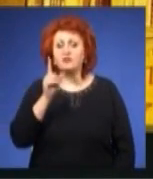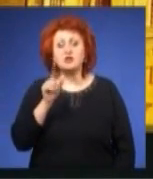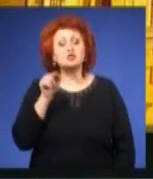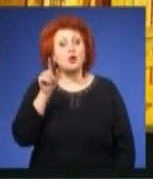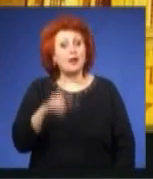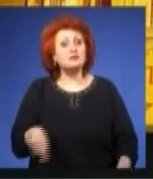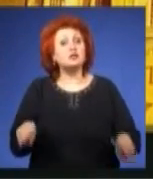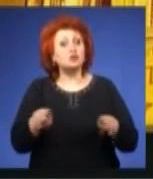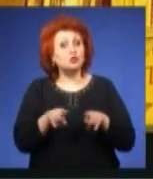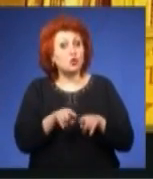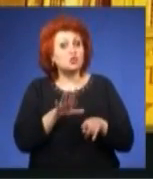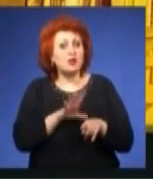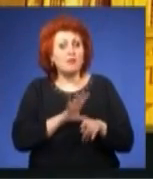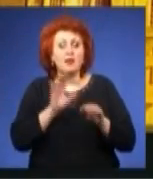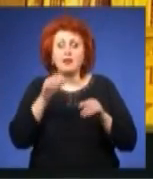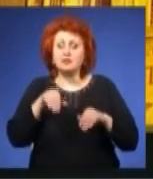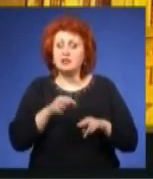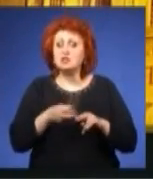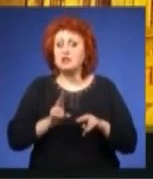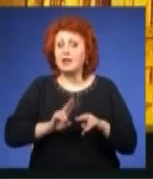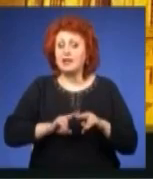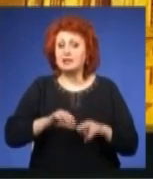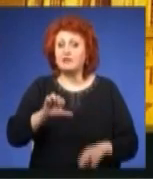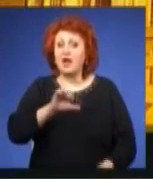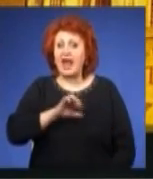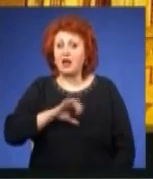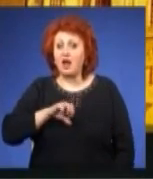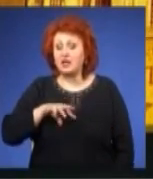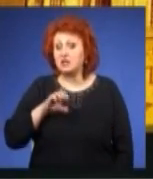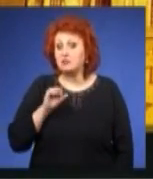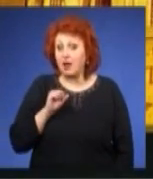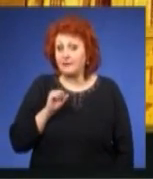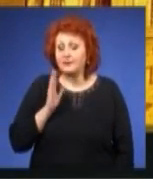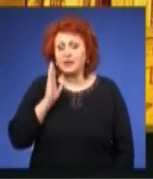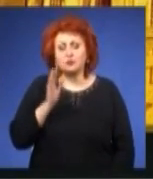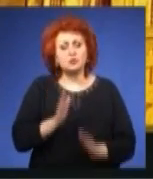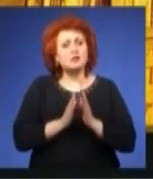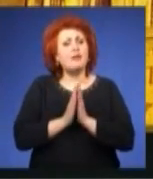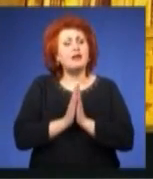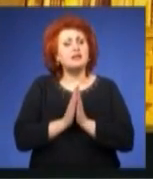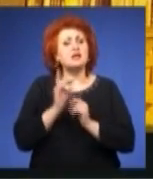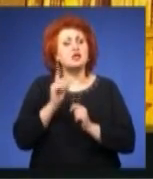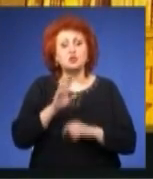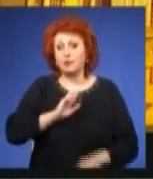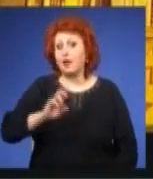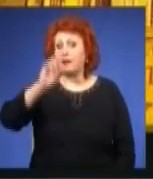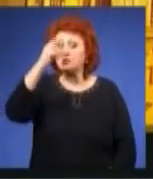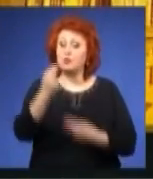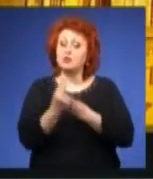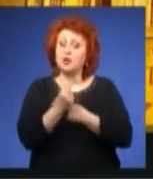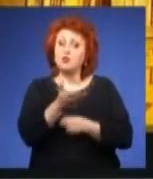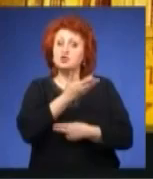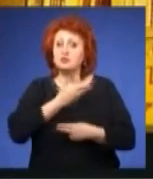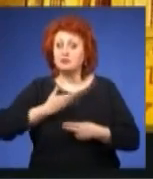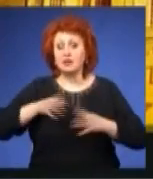что и они были порой не лишены этого эгоистического чувства, Будем молиться о том, чтобы Господь научил